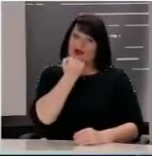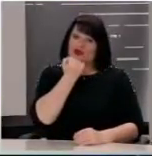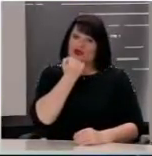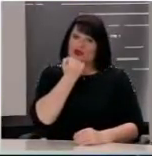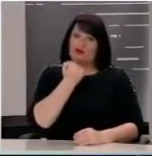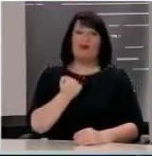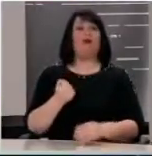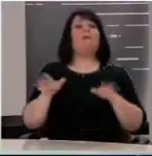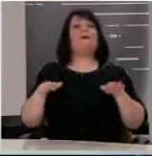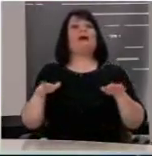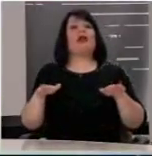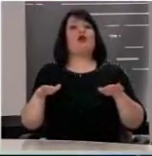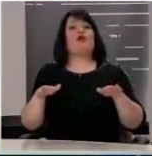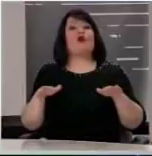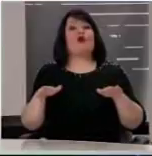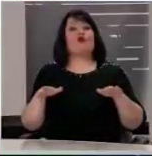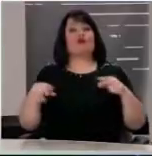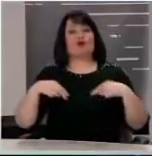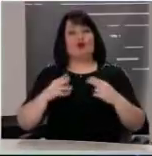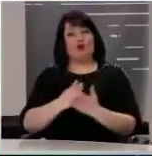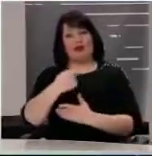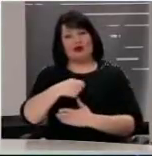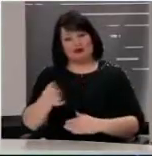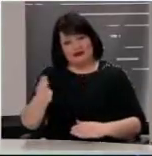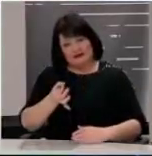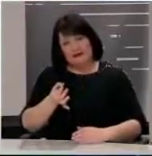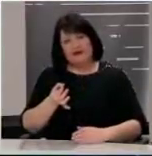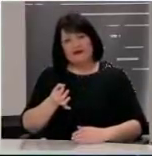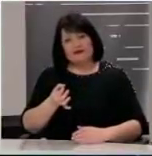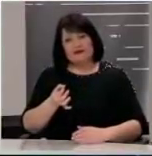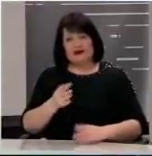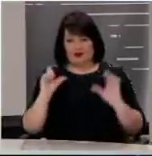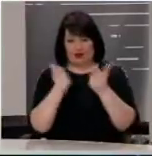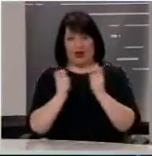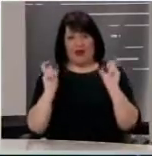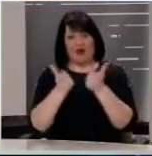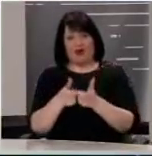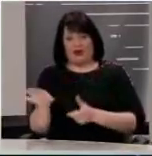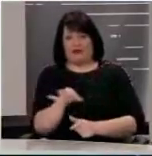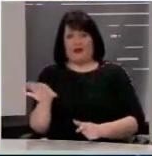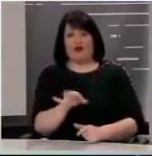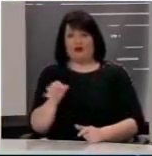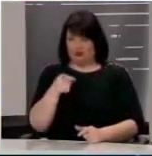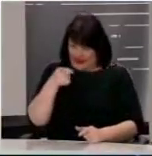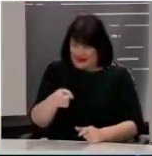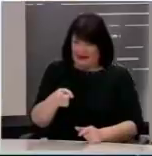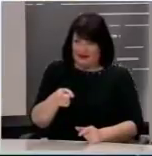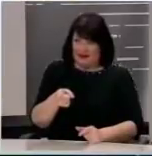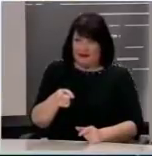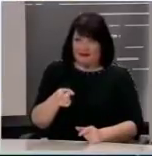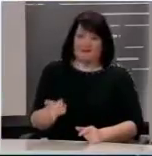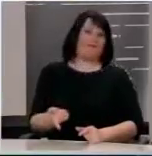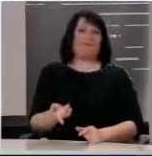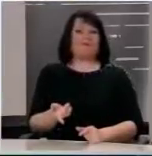και στον κύριο Παπαγγελόπουλο, εσείς να μιλάτε για οικογενειοκρατία και για διορισμούς σε